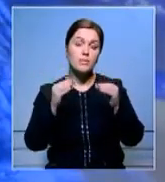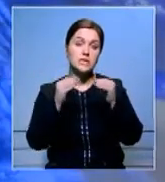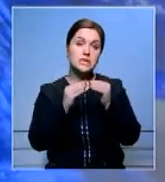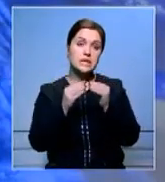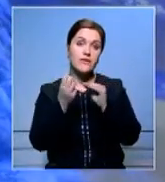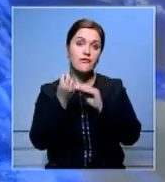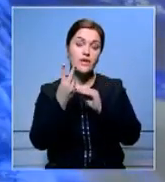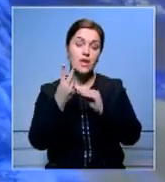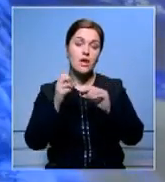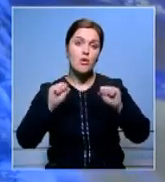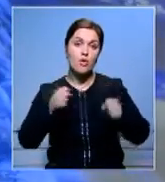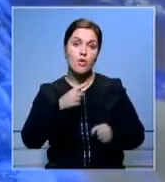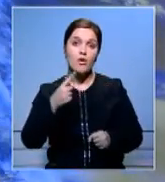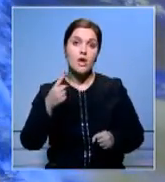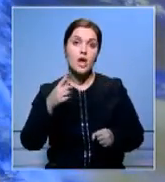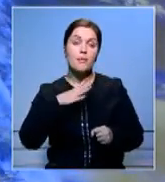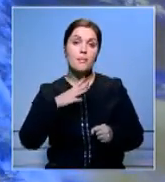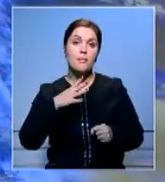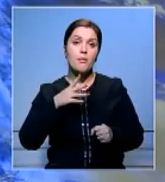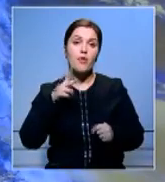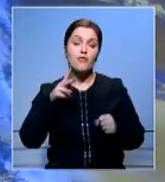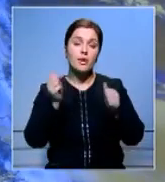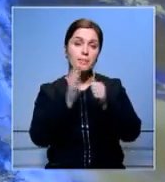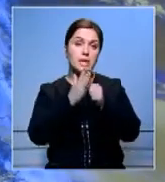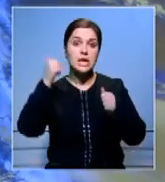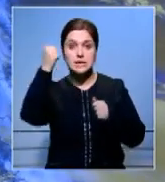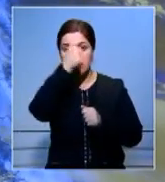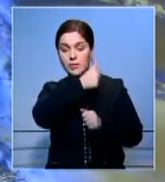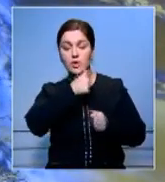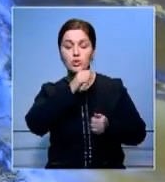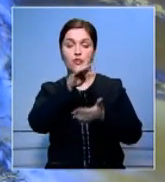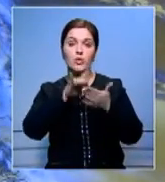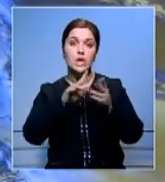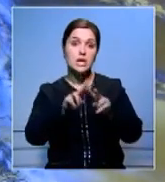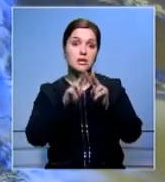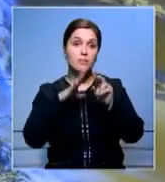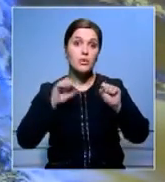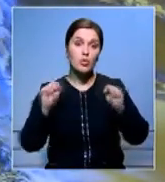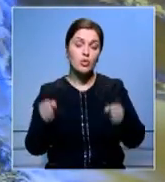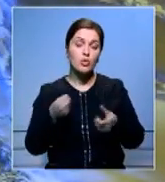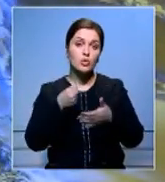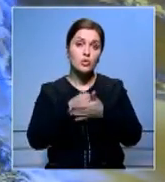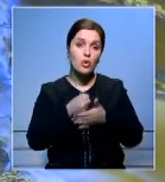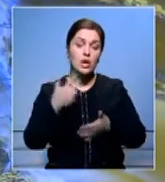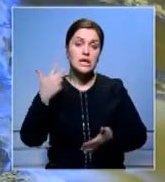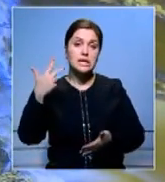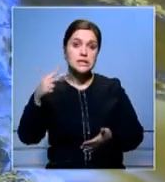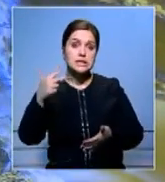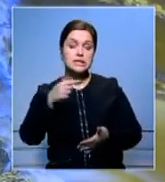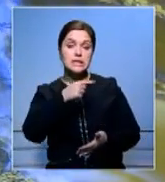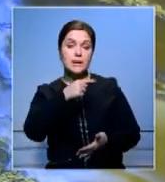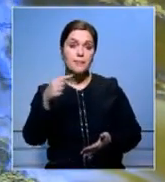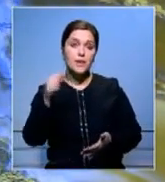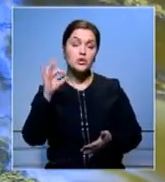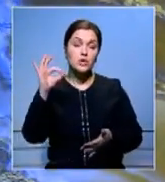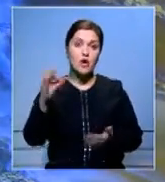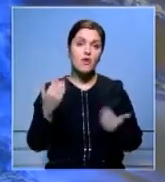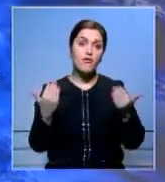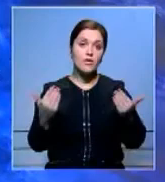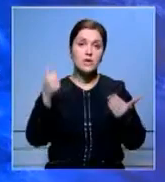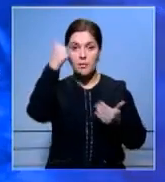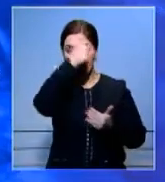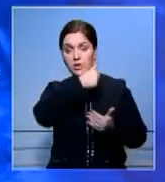Если в 2015 году в городе Астана температура понижалась до 30 мороза, но в этом году